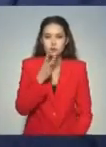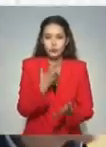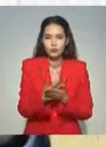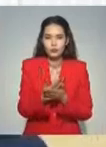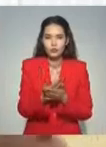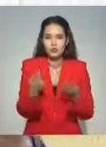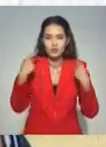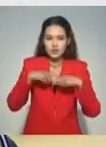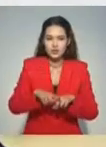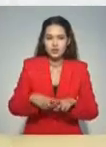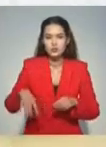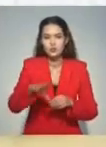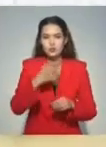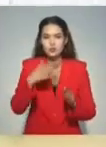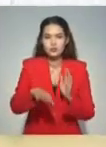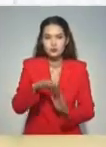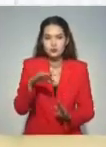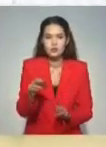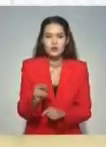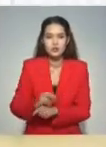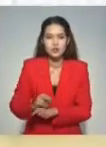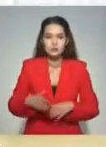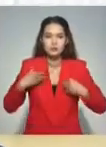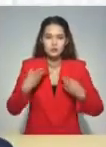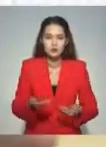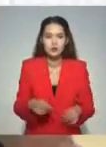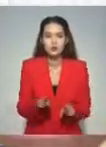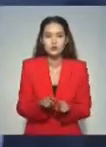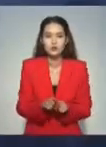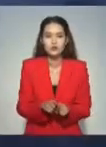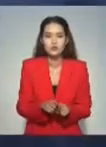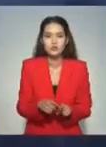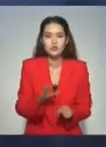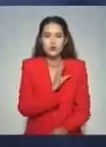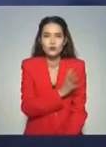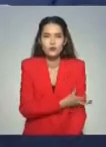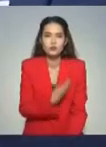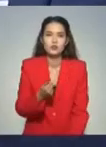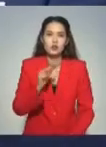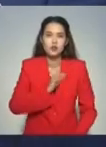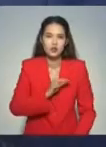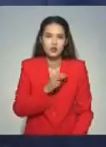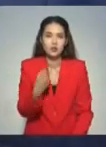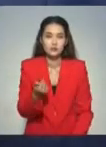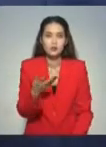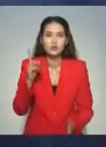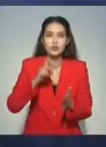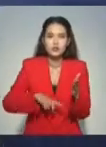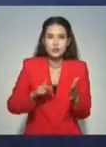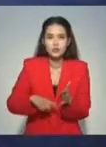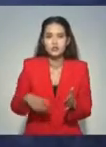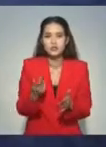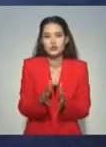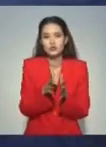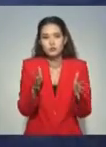ремонтировали. Да? В прошлом году уже мы вышли с предложением «Газтрансгаз» создать мультивендорный сервисный центр, чтобы газовые турбины всех